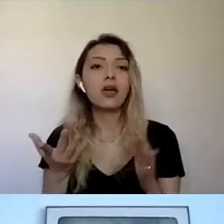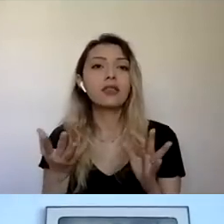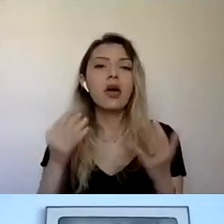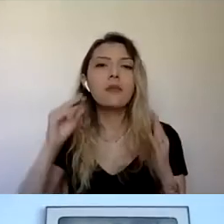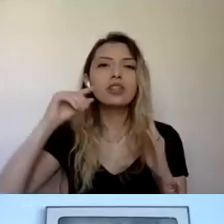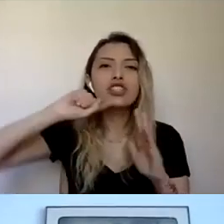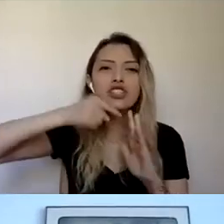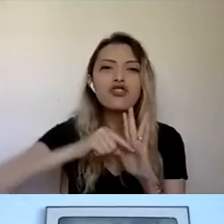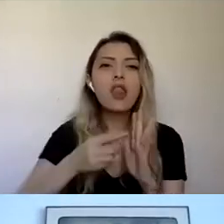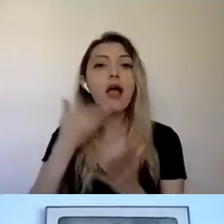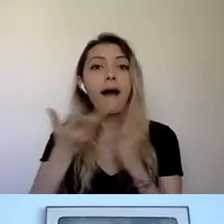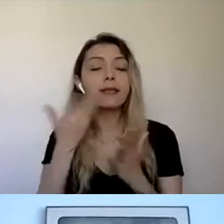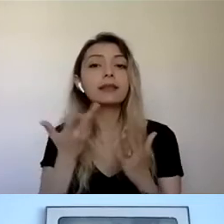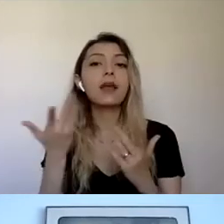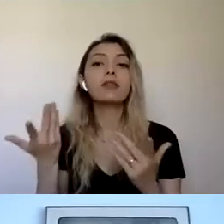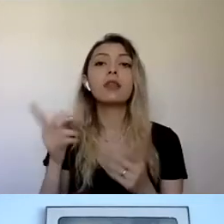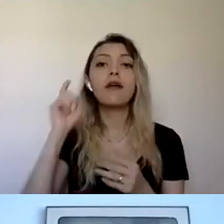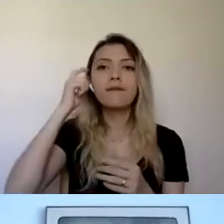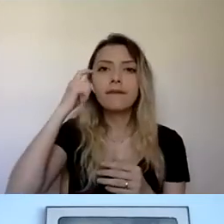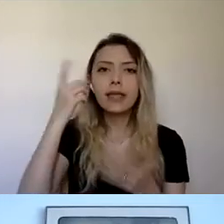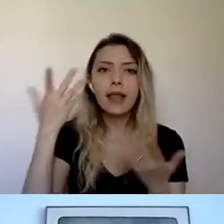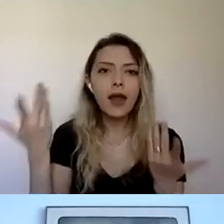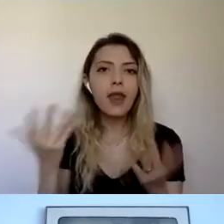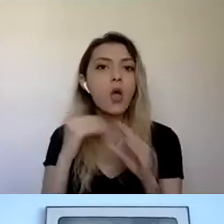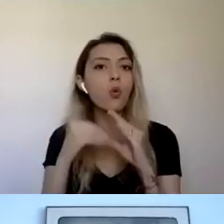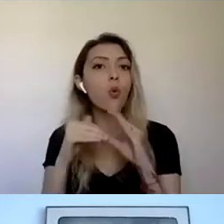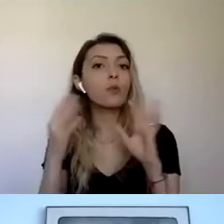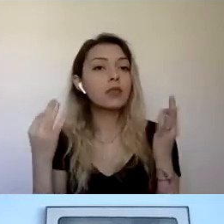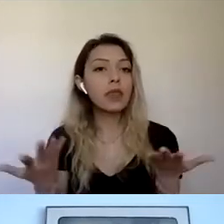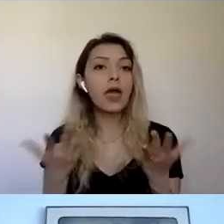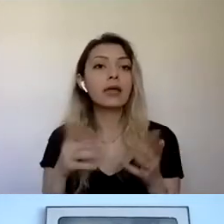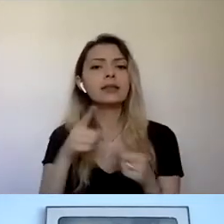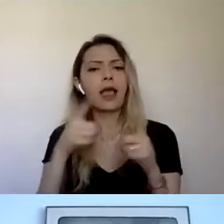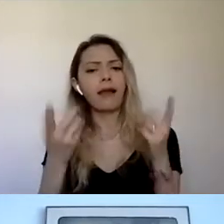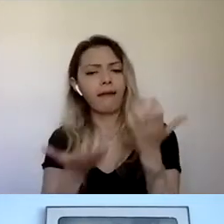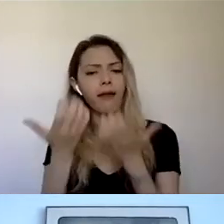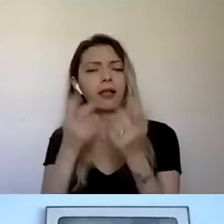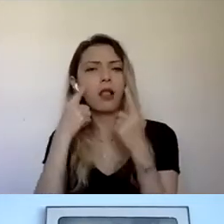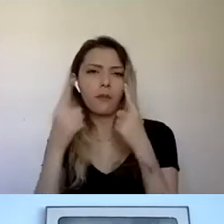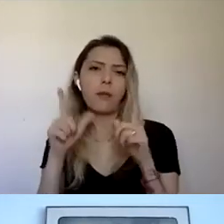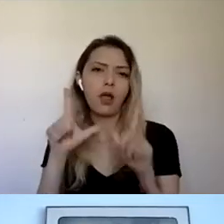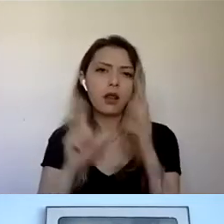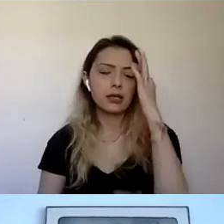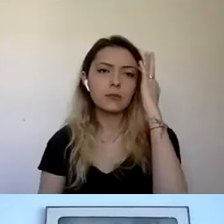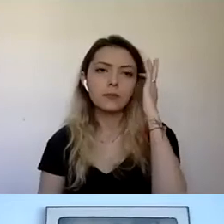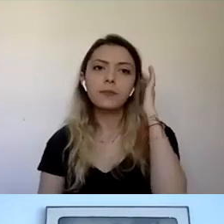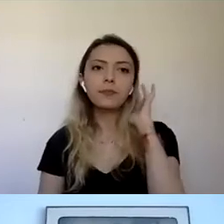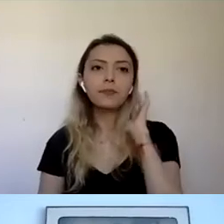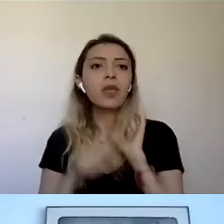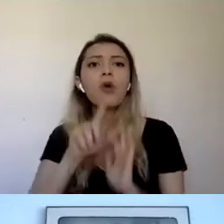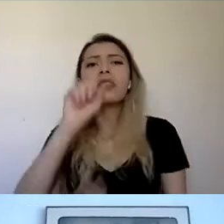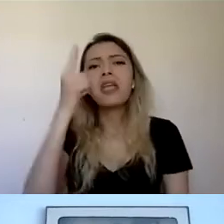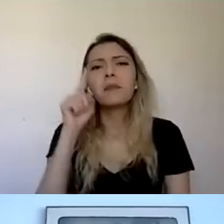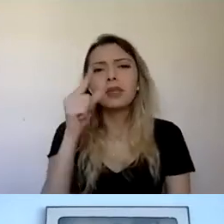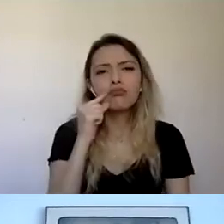anlatan genel yorumlar ya da diğer kaynaklara da bakmak gerekiyor. Buna örneğin tek bir kişi belki bakabilir